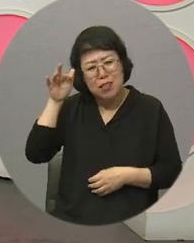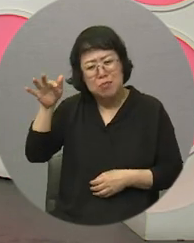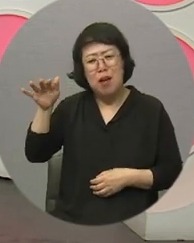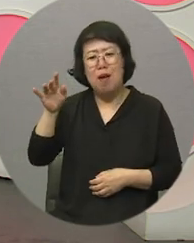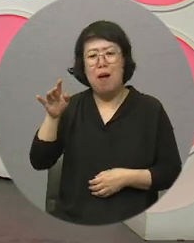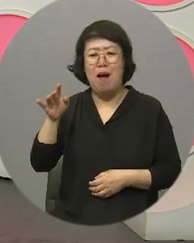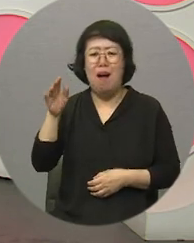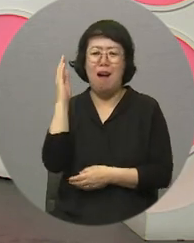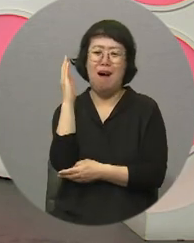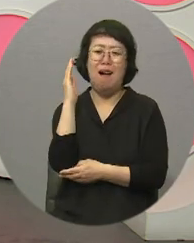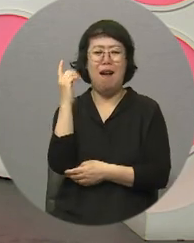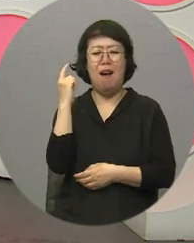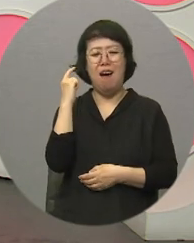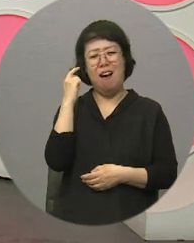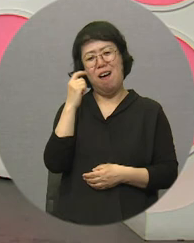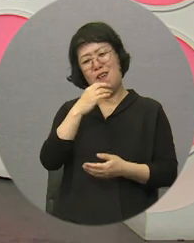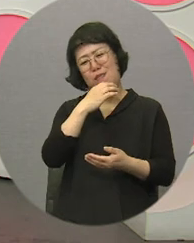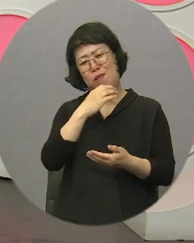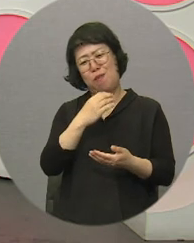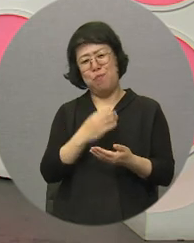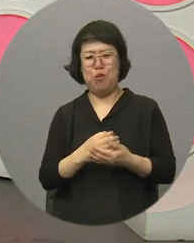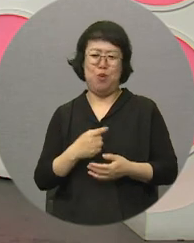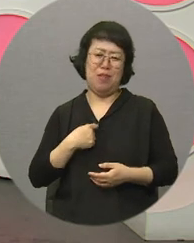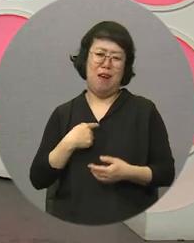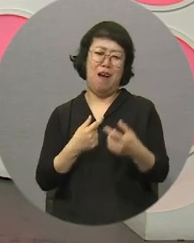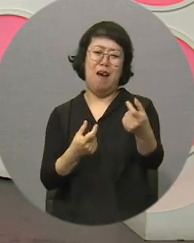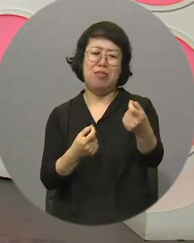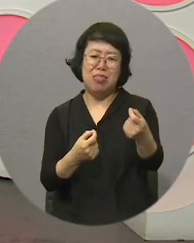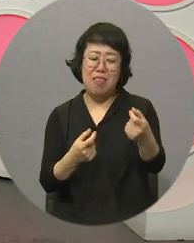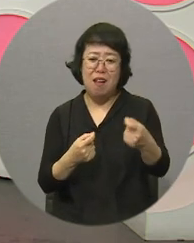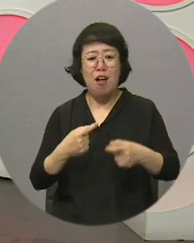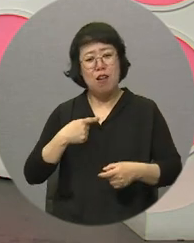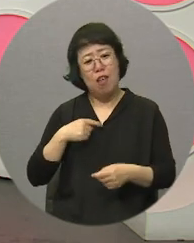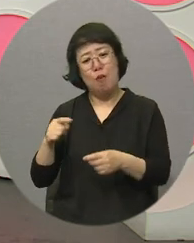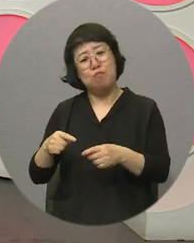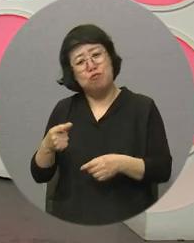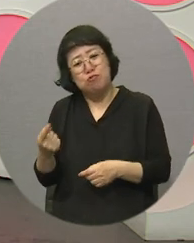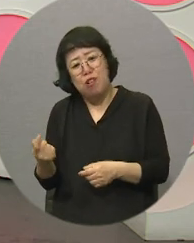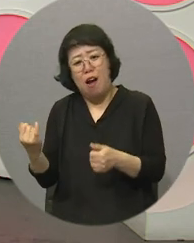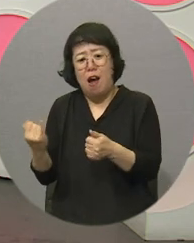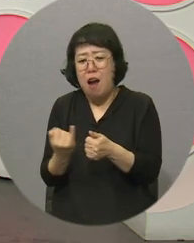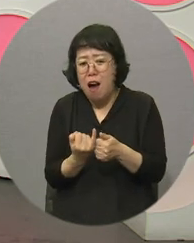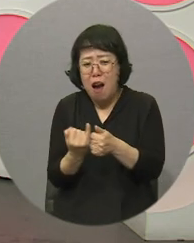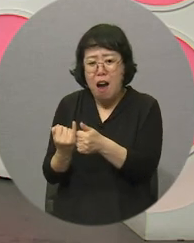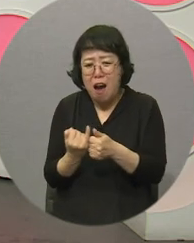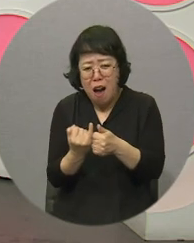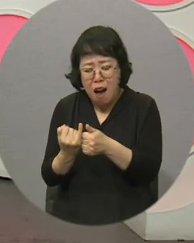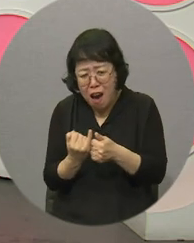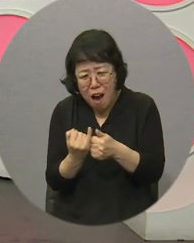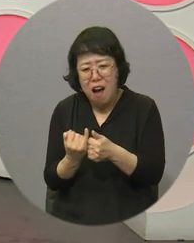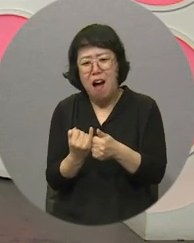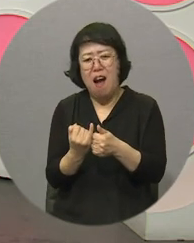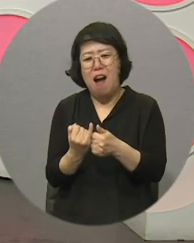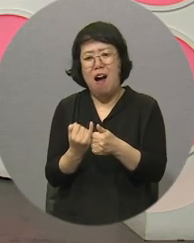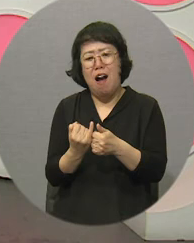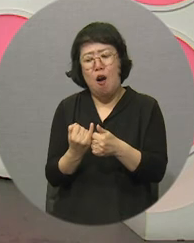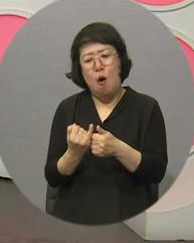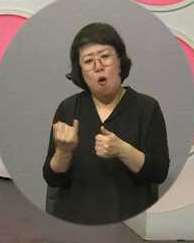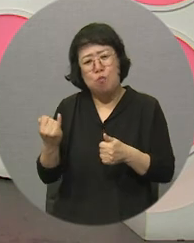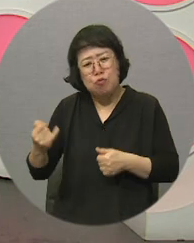카 매니저가 없으면 왠지 뭔지 모르게 허리가 허전하면서 뭔가가 막 놓고 온